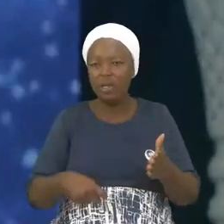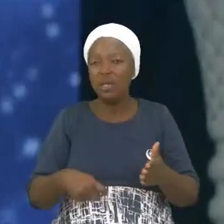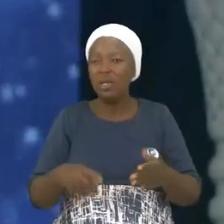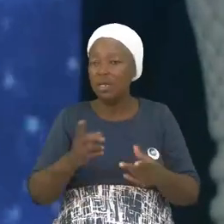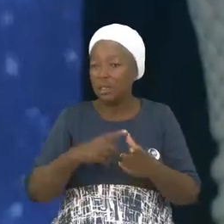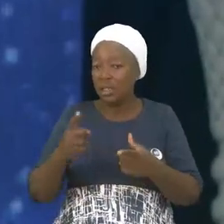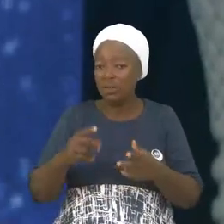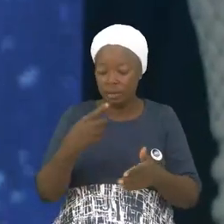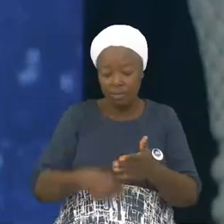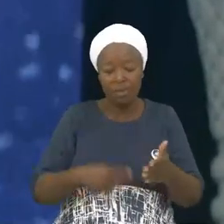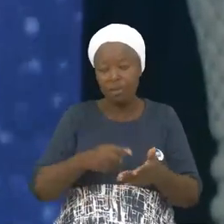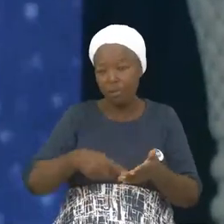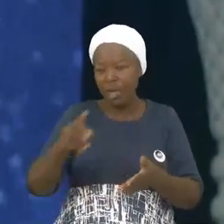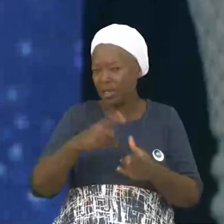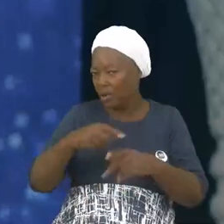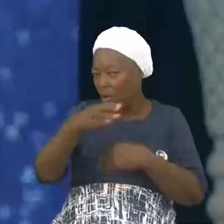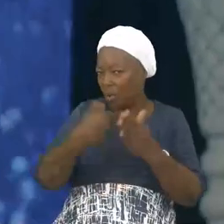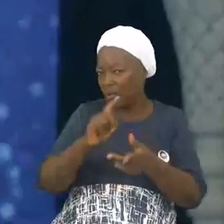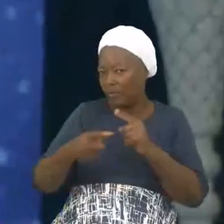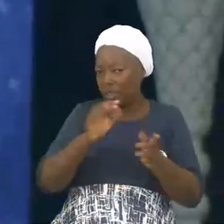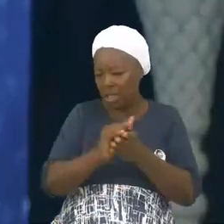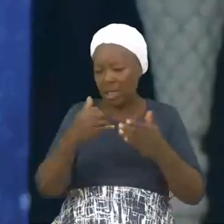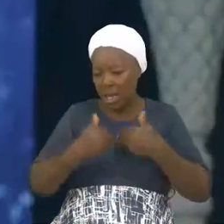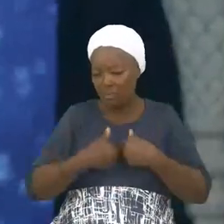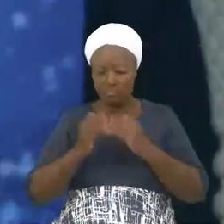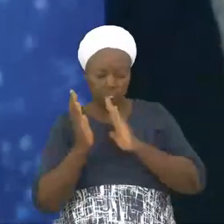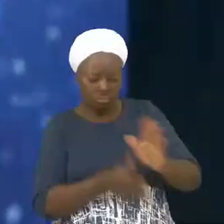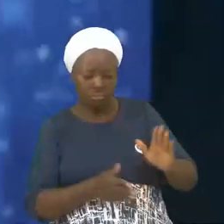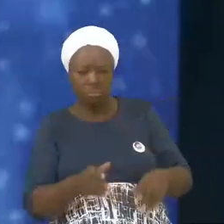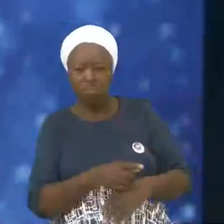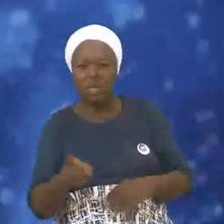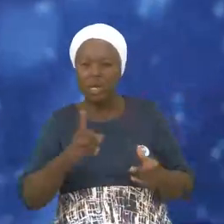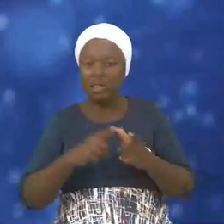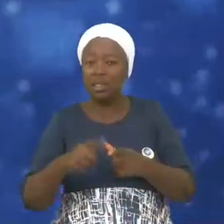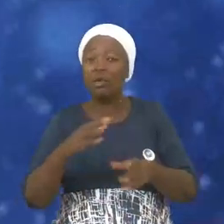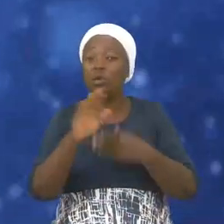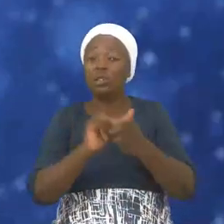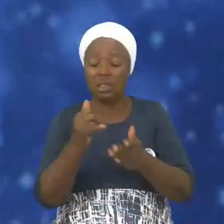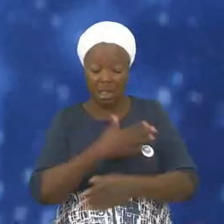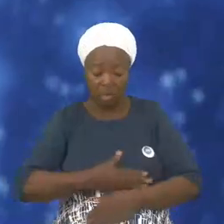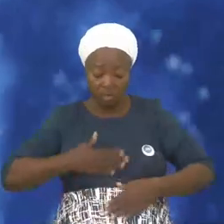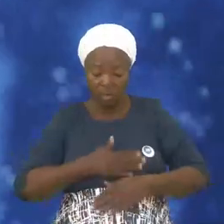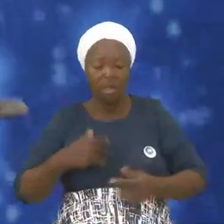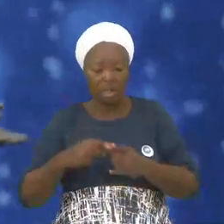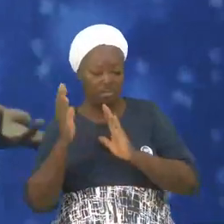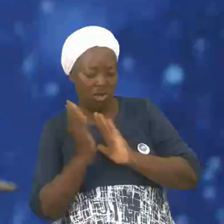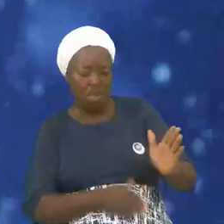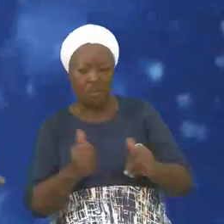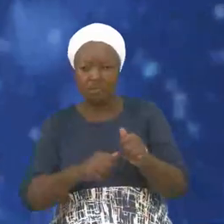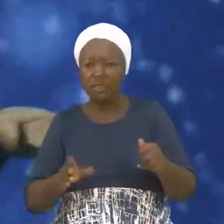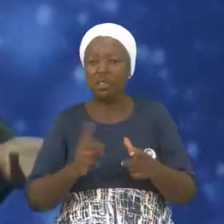il avait un prix à payer. Tous les amis derrière. Toutes les choses qu'il jouissait. Comme